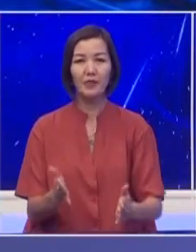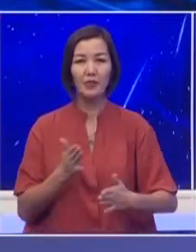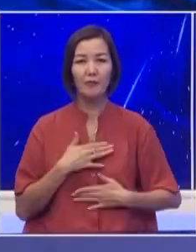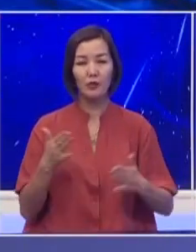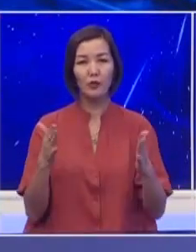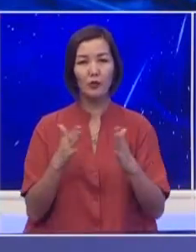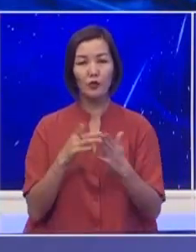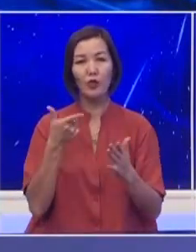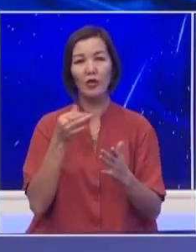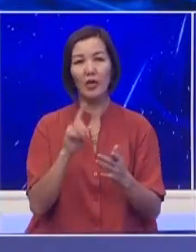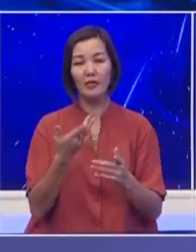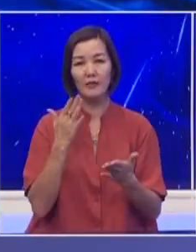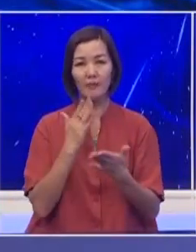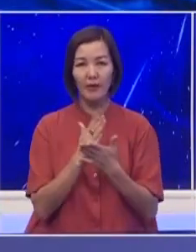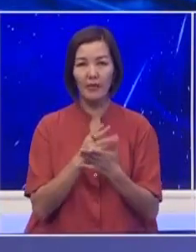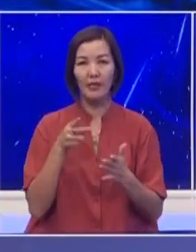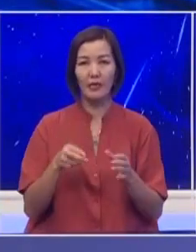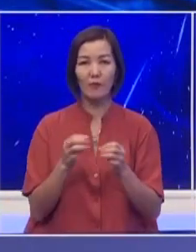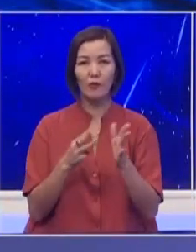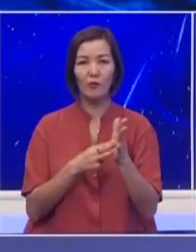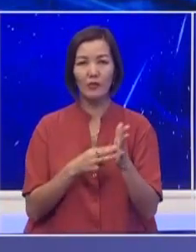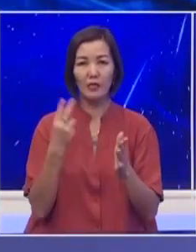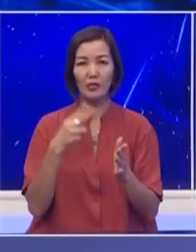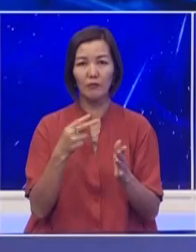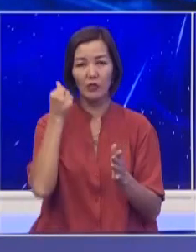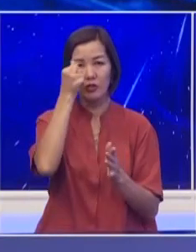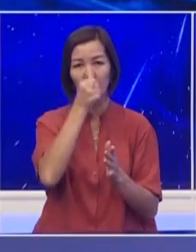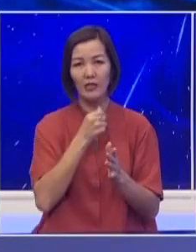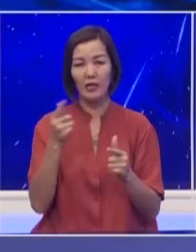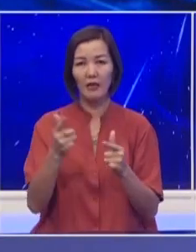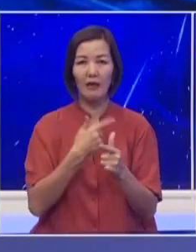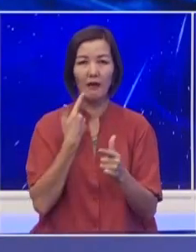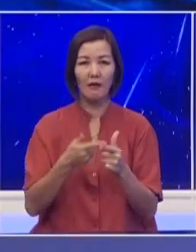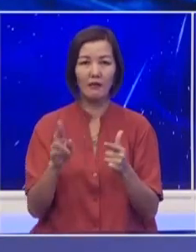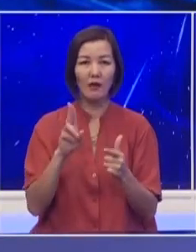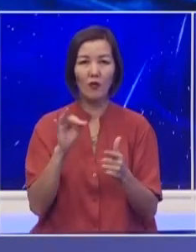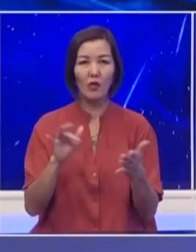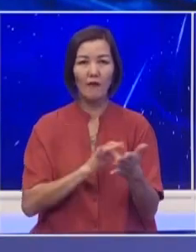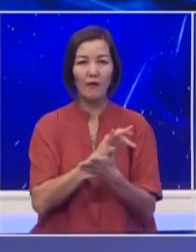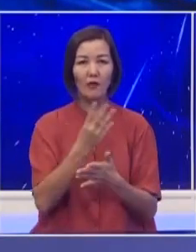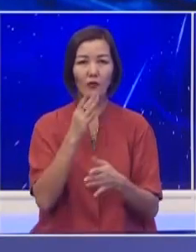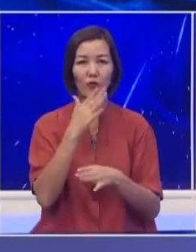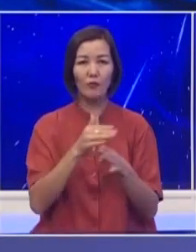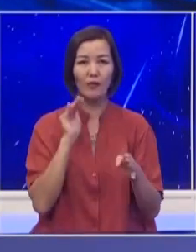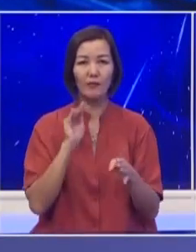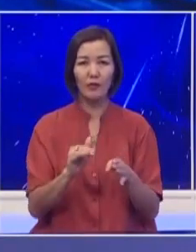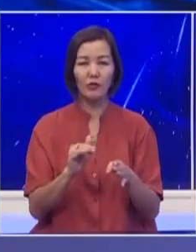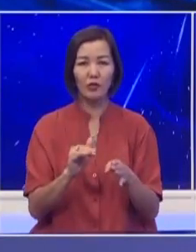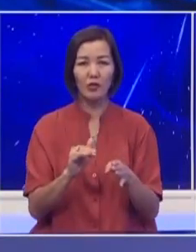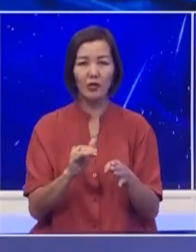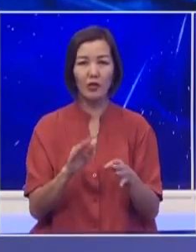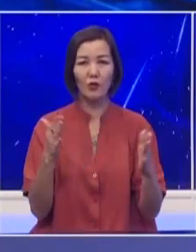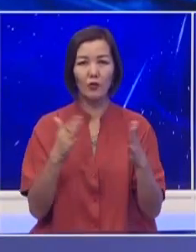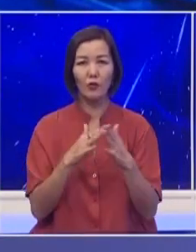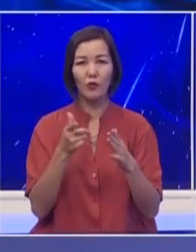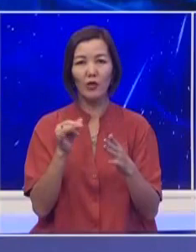Біздің үйге газ кірді. 2018-2022 жылдар аралығында Қонаев қаласында 4,5 мыңға жуық тұтынушы газбен